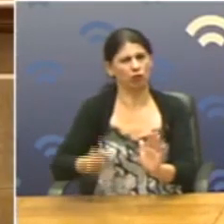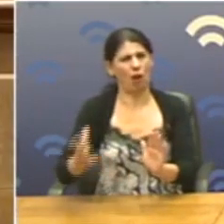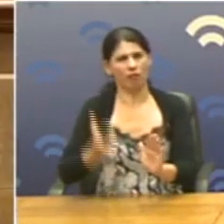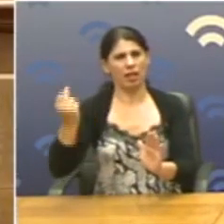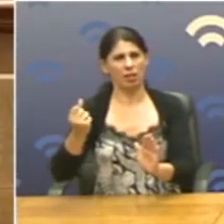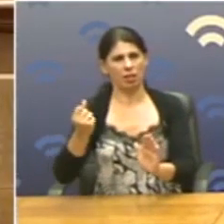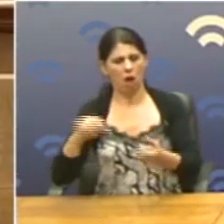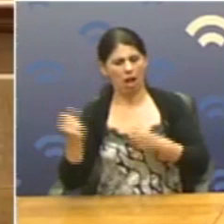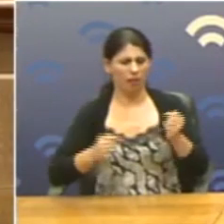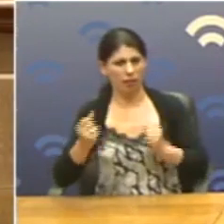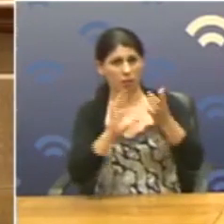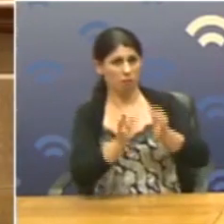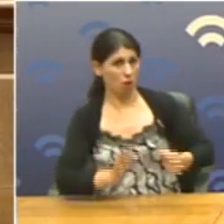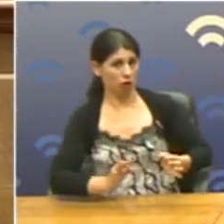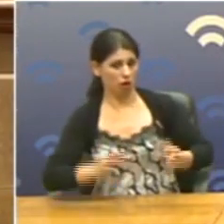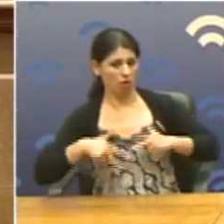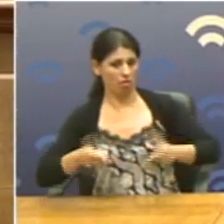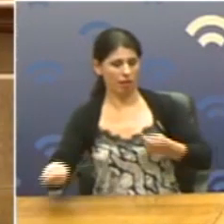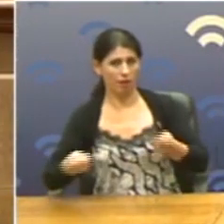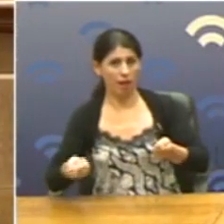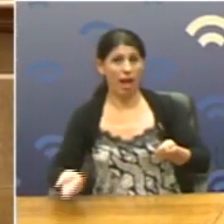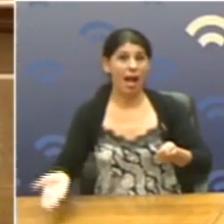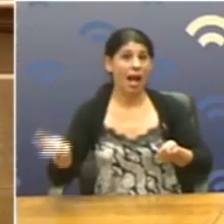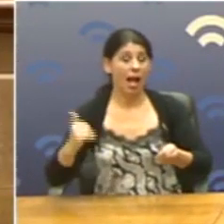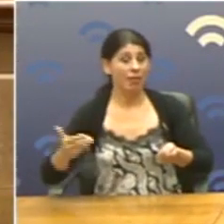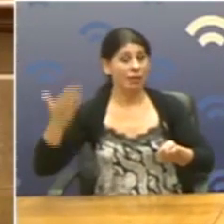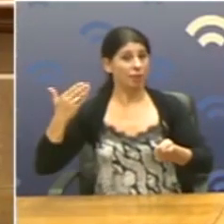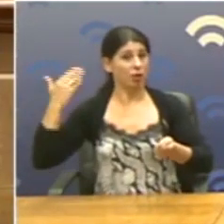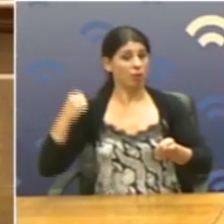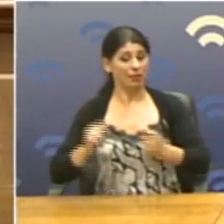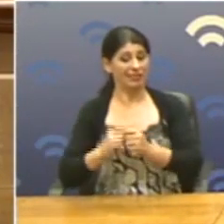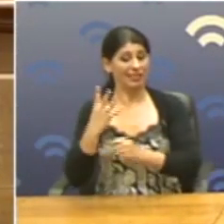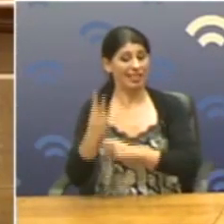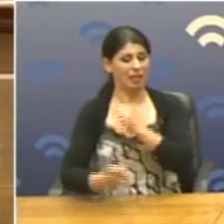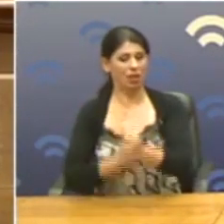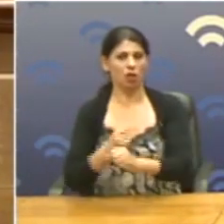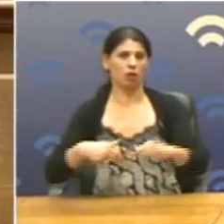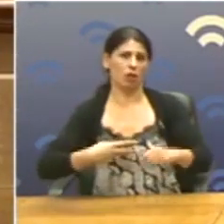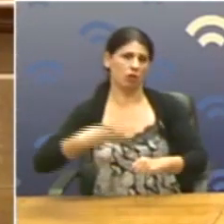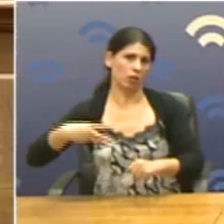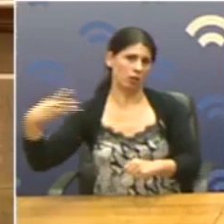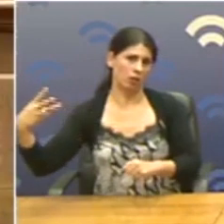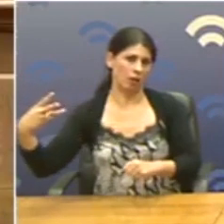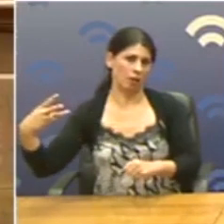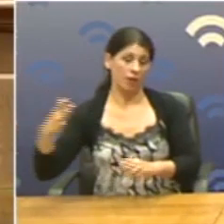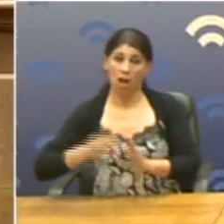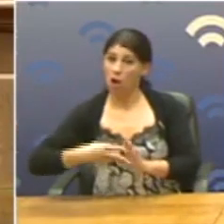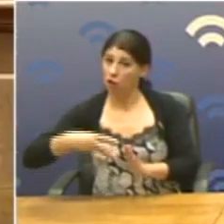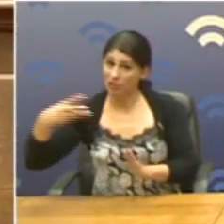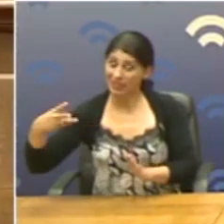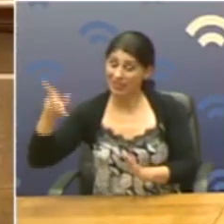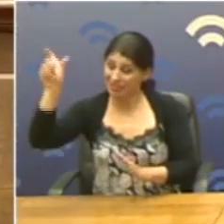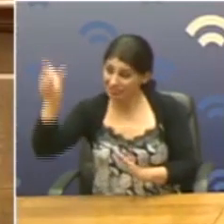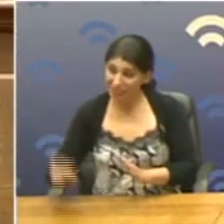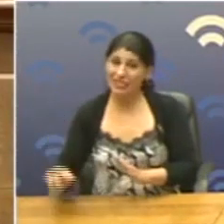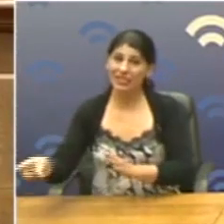αντιδραστικό μοντέλο διακυβέρνησης αν δεν είχε προηγηθεί η τετραετία του ΣΥΡΙΖΑ. Ο ΣΥΡΙΖΑ ήταν